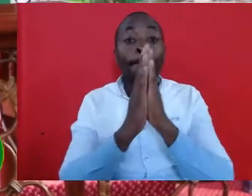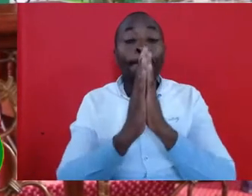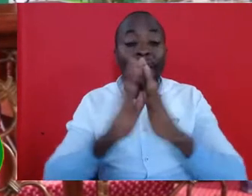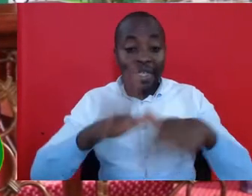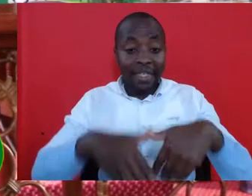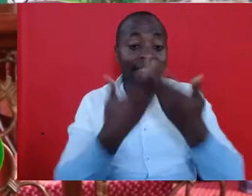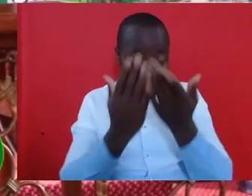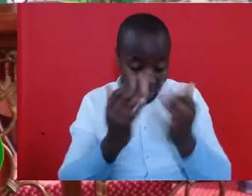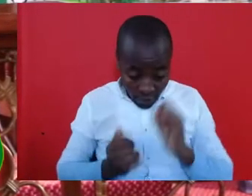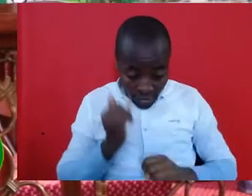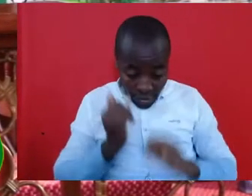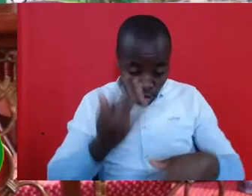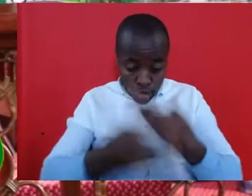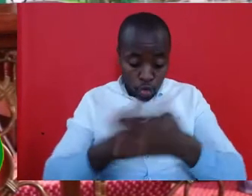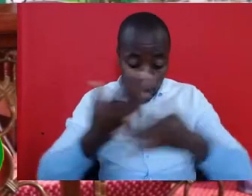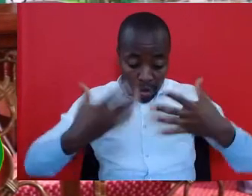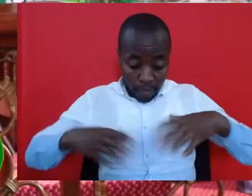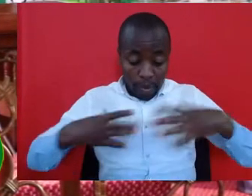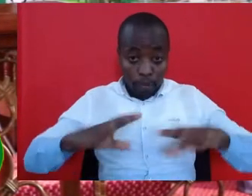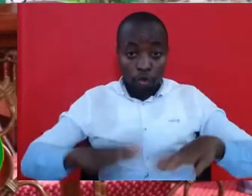Wavike haki wa huduma wako.